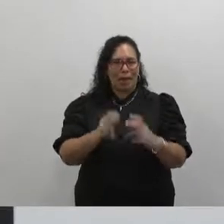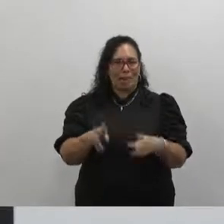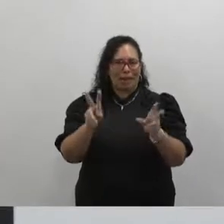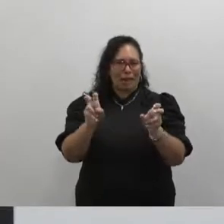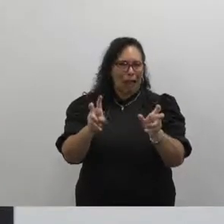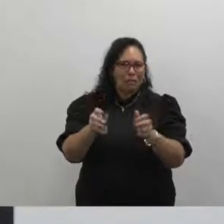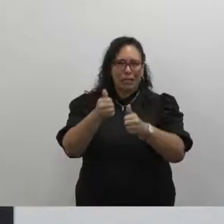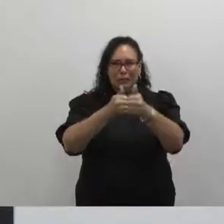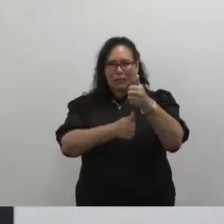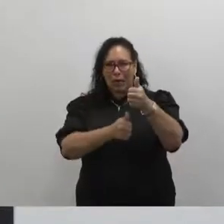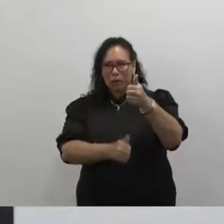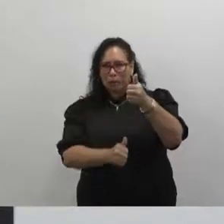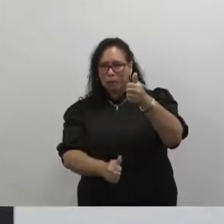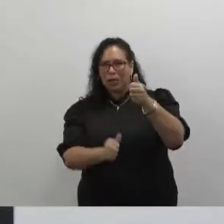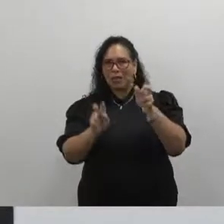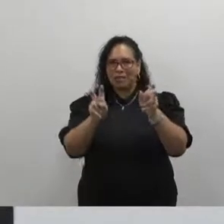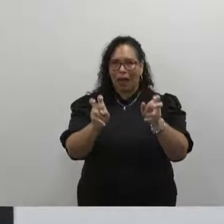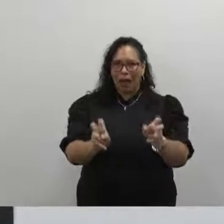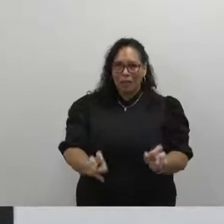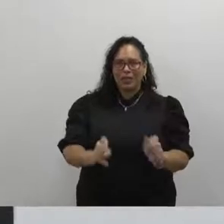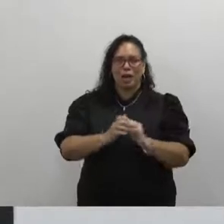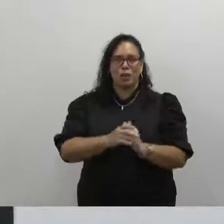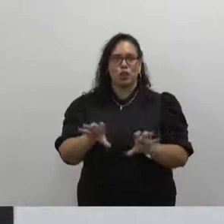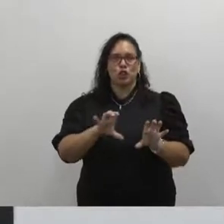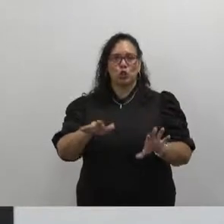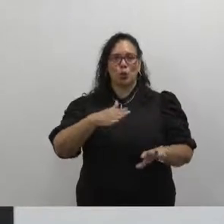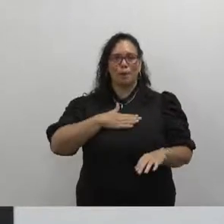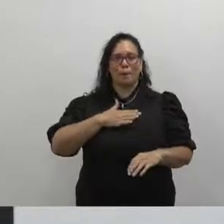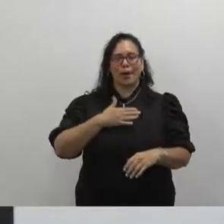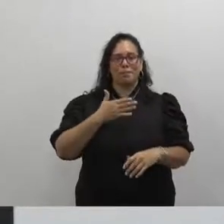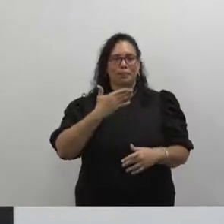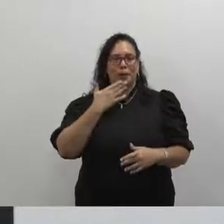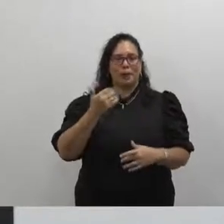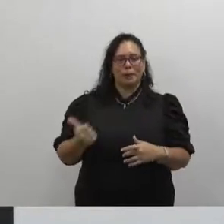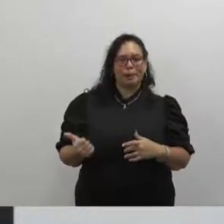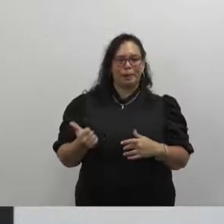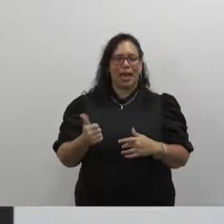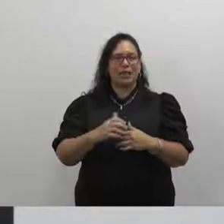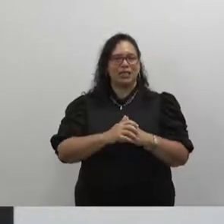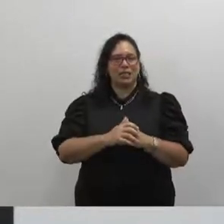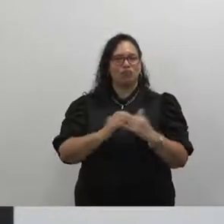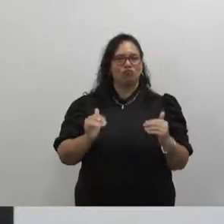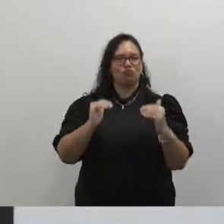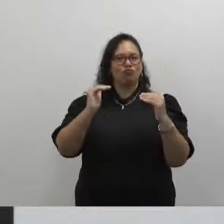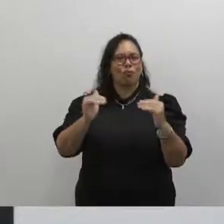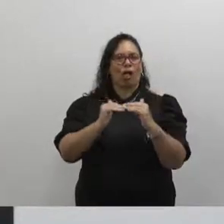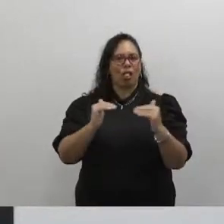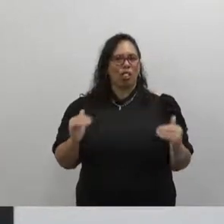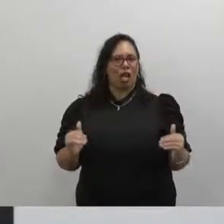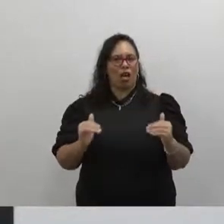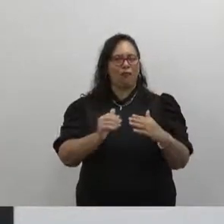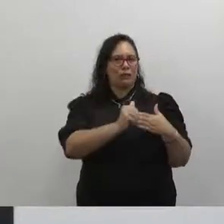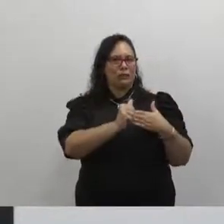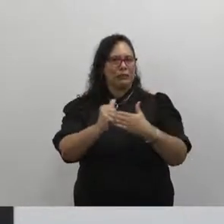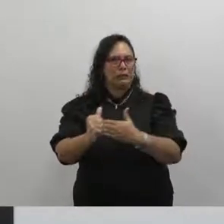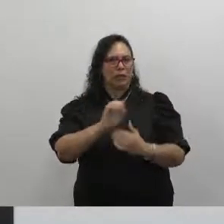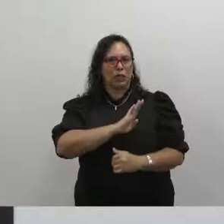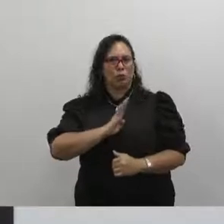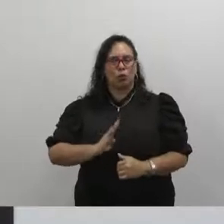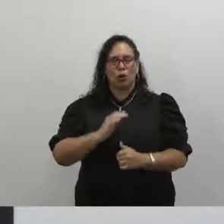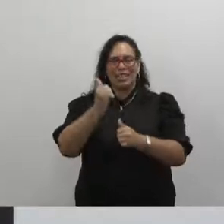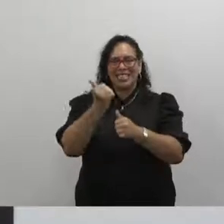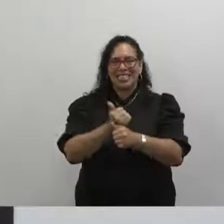Cứ thà miền bởi thiên bọt chế chá đại dương trời lực bằng hành khi nhóm nâng prang prang thư sân